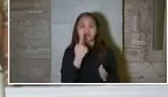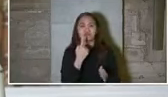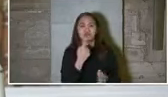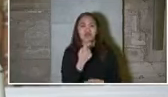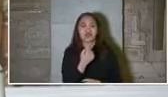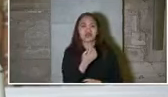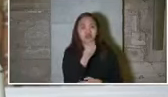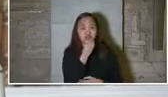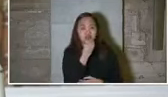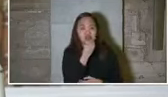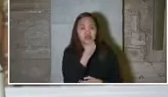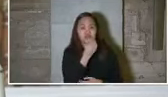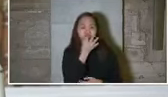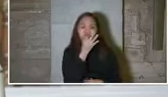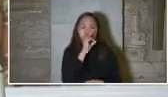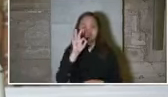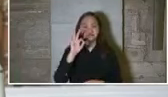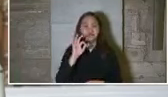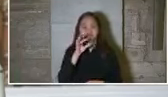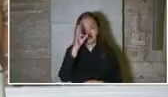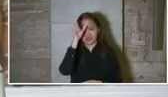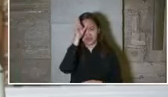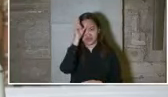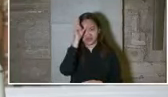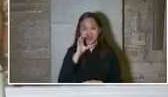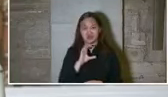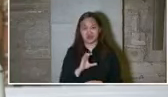ko na chicken curry."